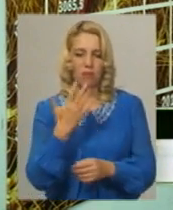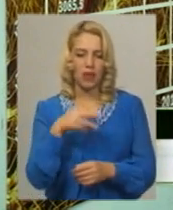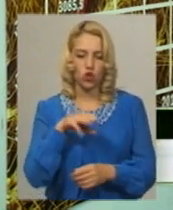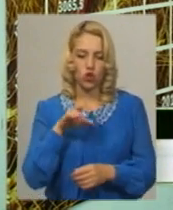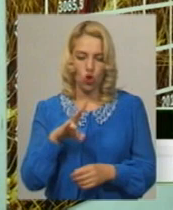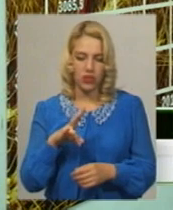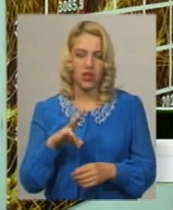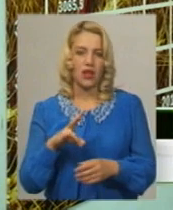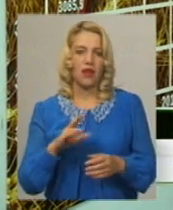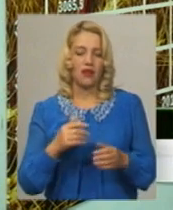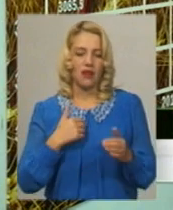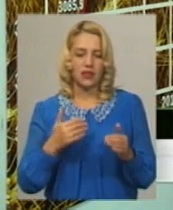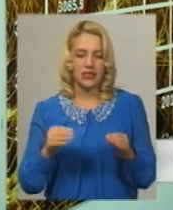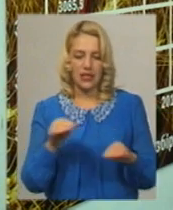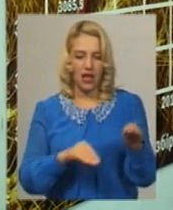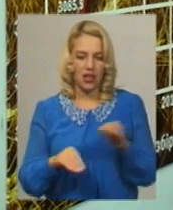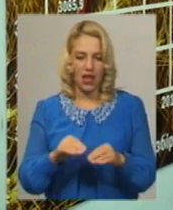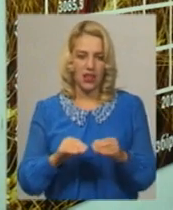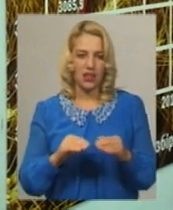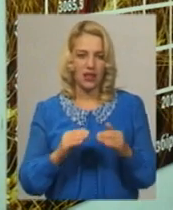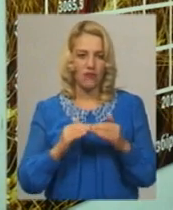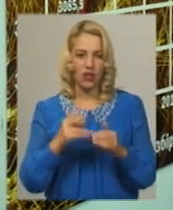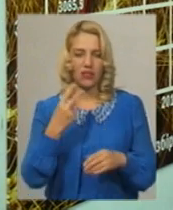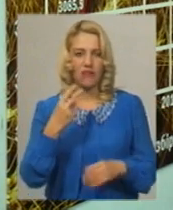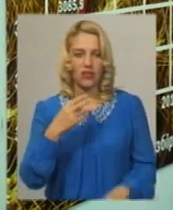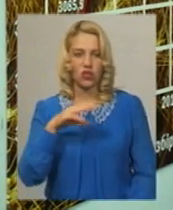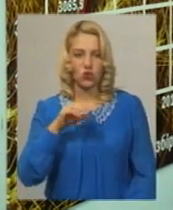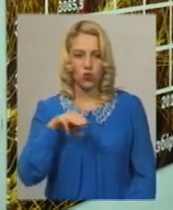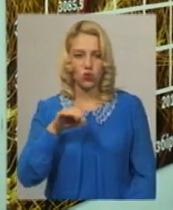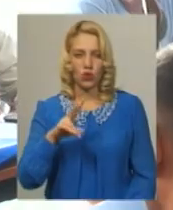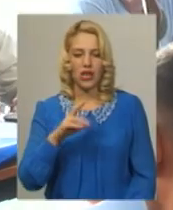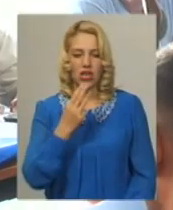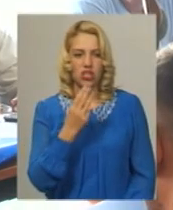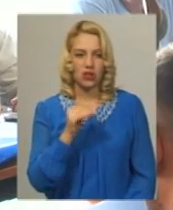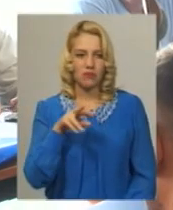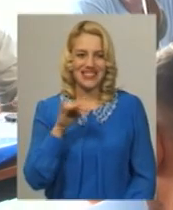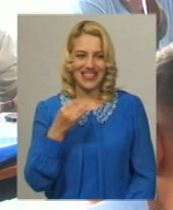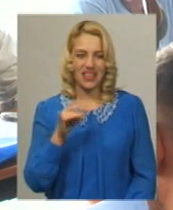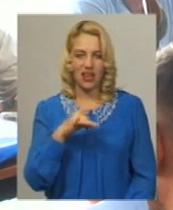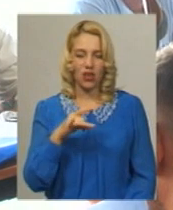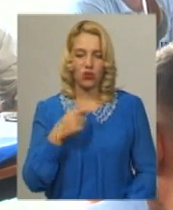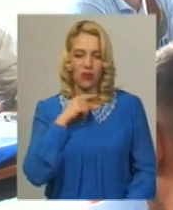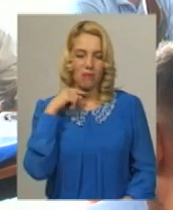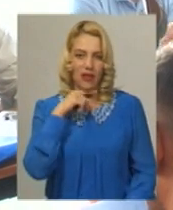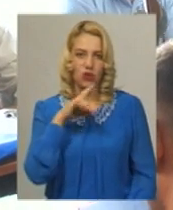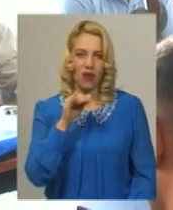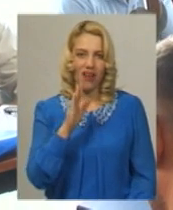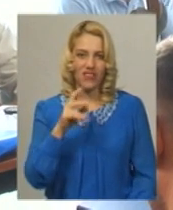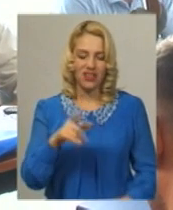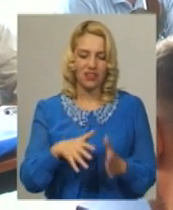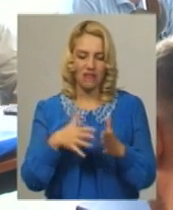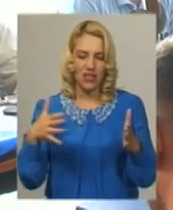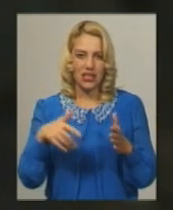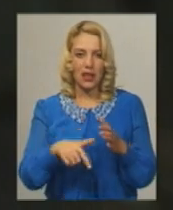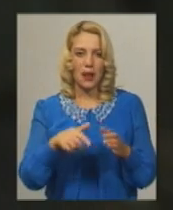заклали ферму на 20 сотках в Шумському районі. М'ясо равликів, каже Роман Ривко, з високим вмістом білка